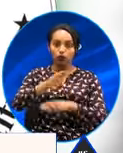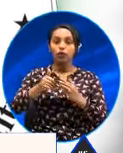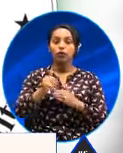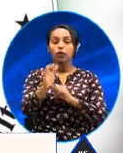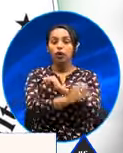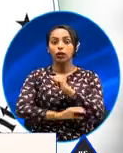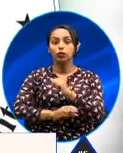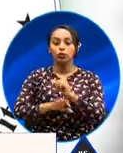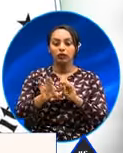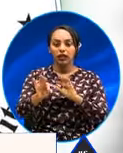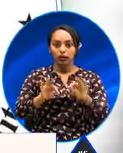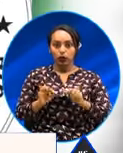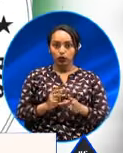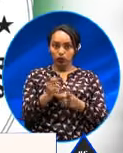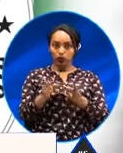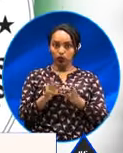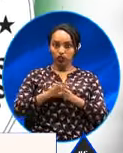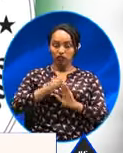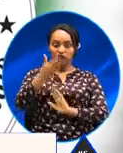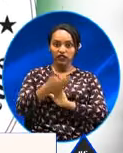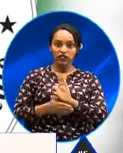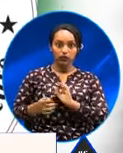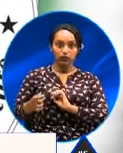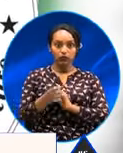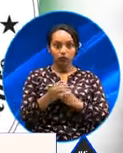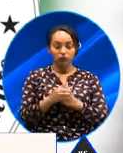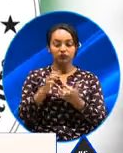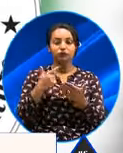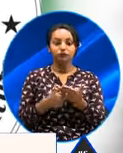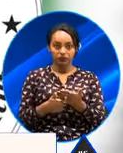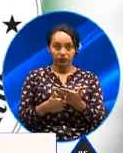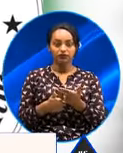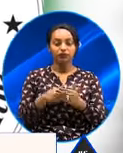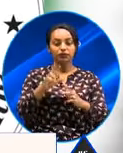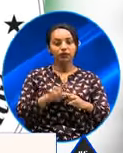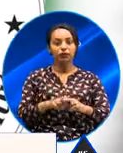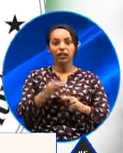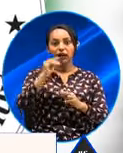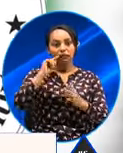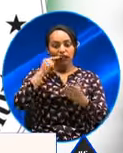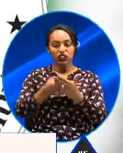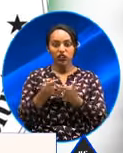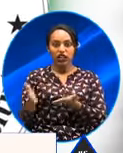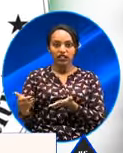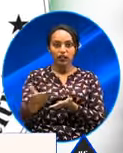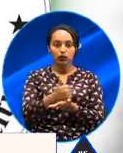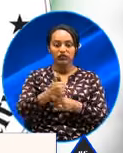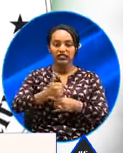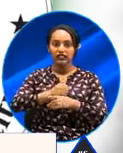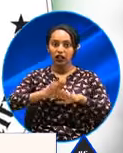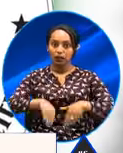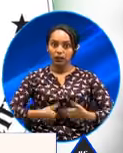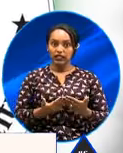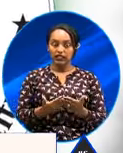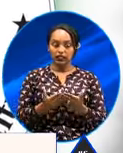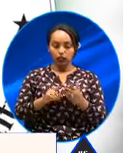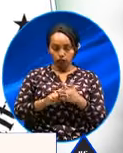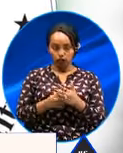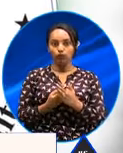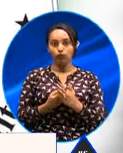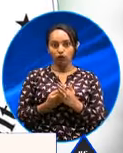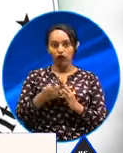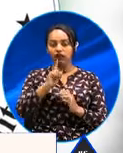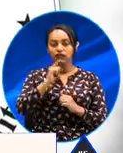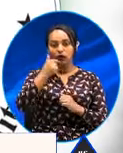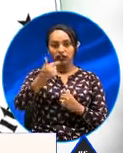በመላ ሀገሪቱ በተመረጡ አካባቢዎች ላይ የሚከናወን ሲሆን ለዚህም ለተመደቡ የመረጃ ሰብሳቢዎች ስልጠና መስጠት